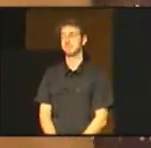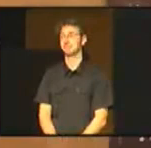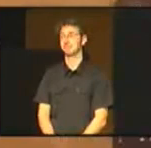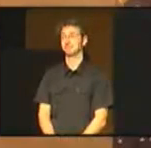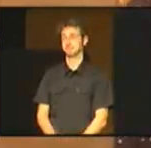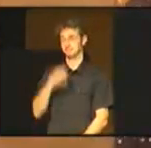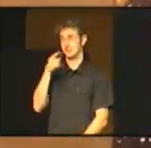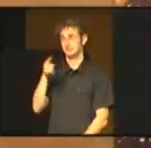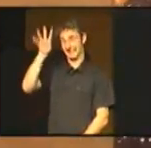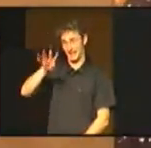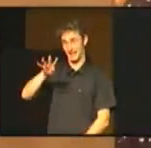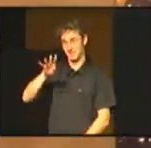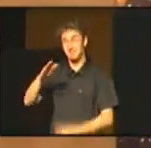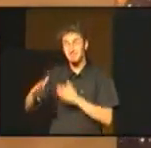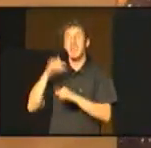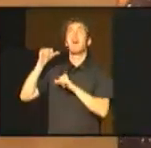Catalunya ha iniciat